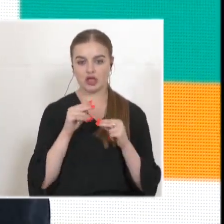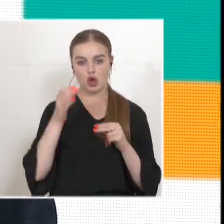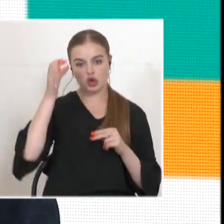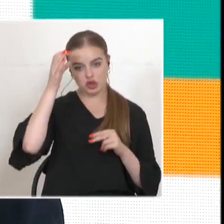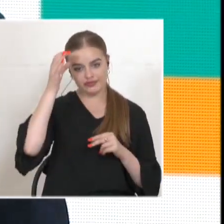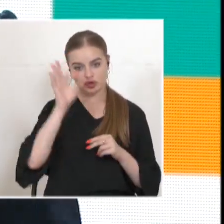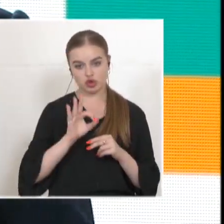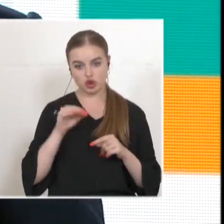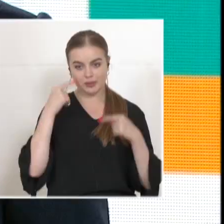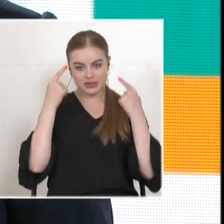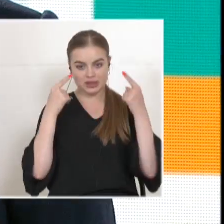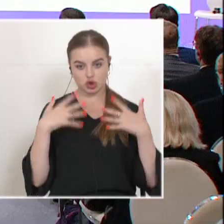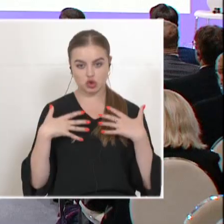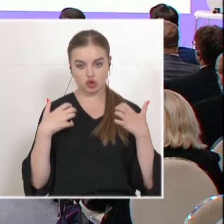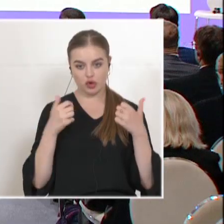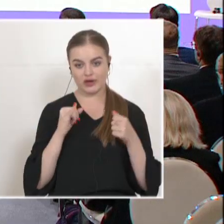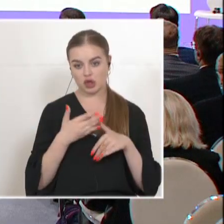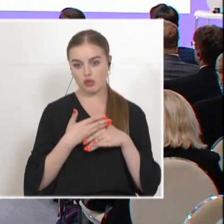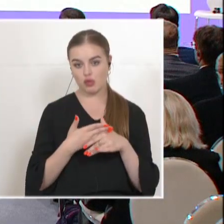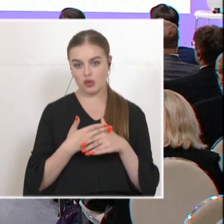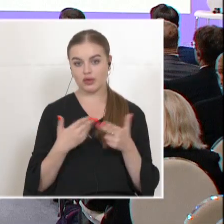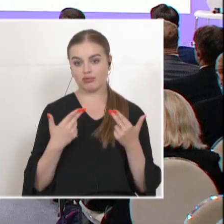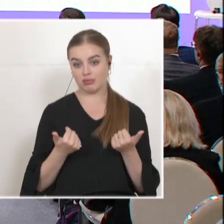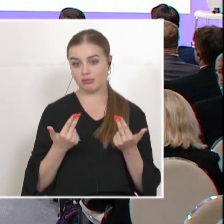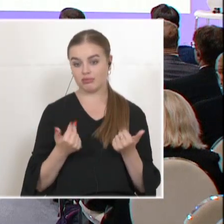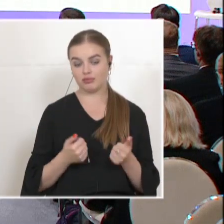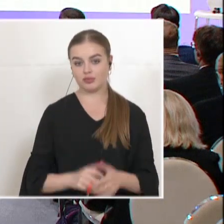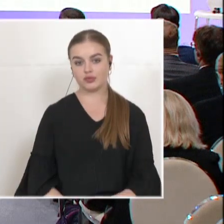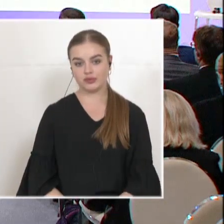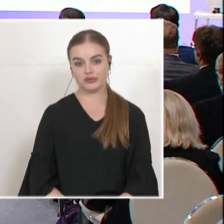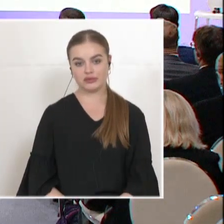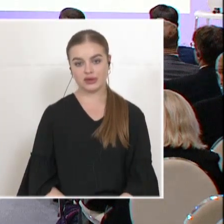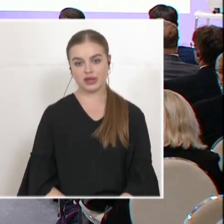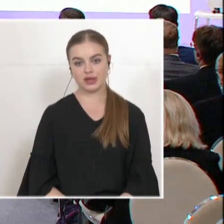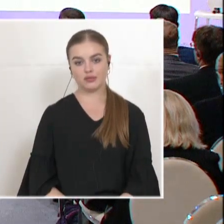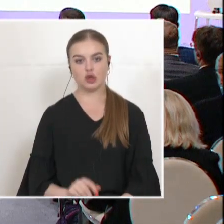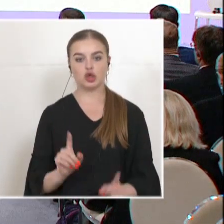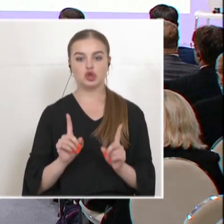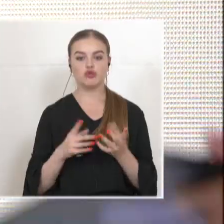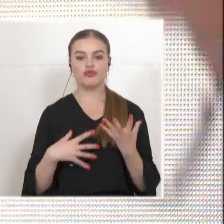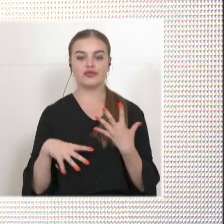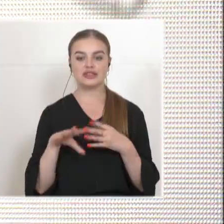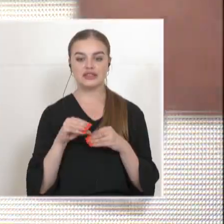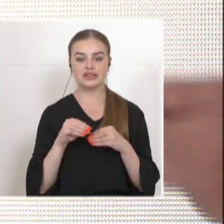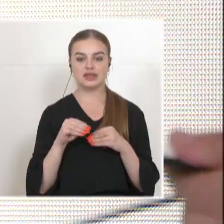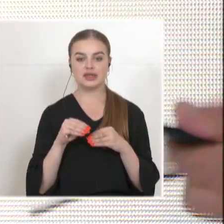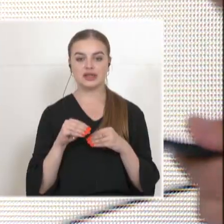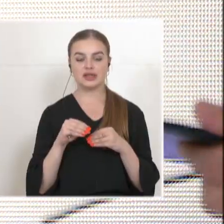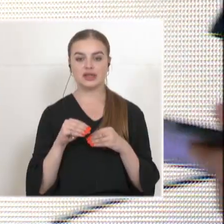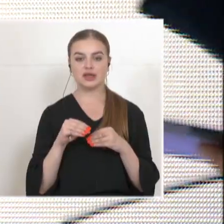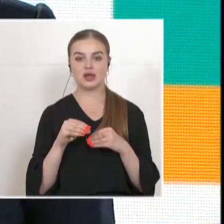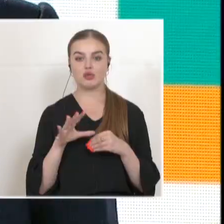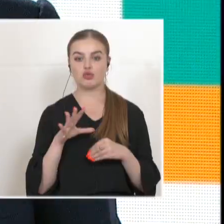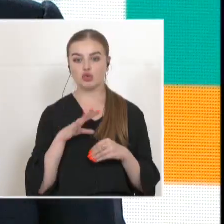психічного здоров'я та допомоги? Так, звичайно. Тобто, щоб це було таке, що